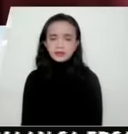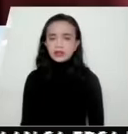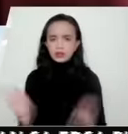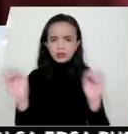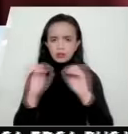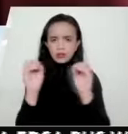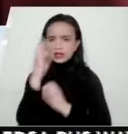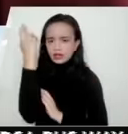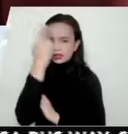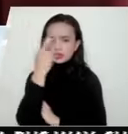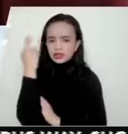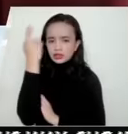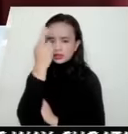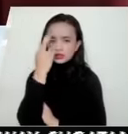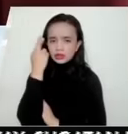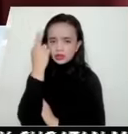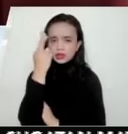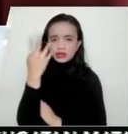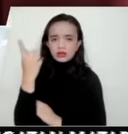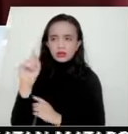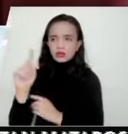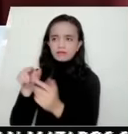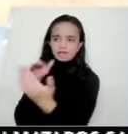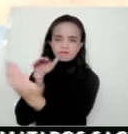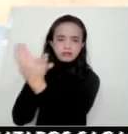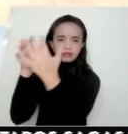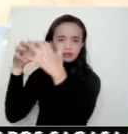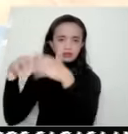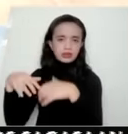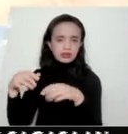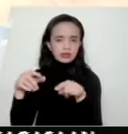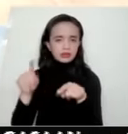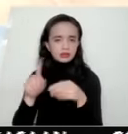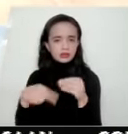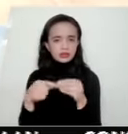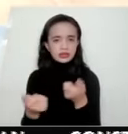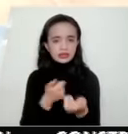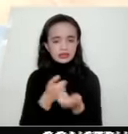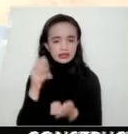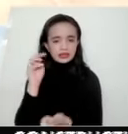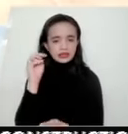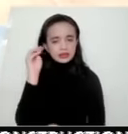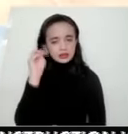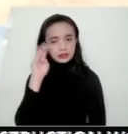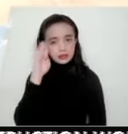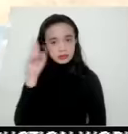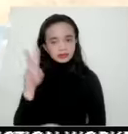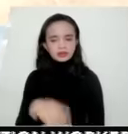pangunahan ang pagpapabagsak sa Administrasyong Marcos. It's all in the mind.